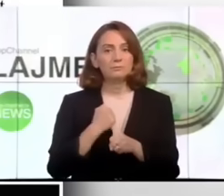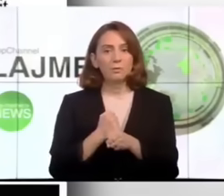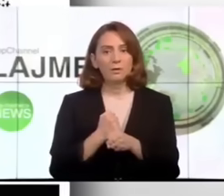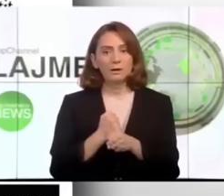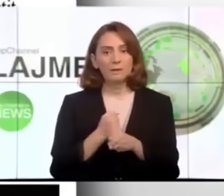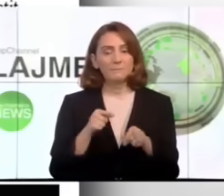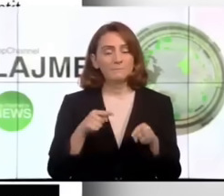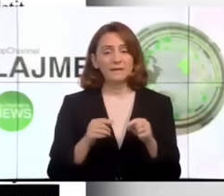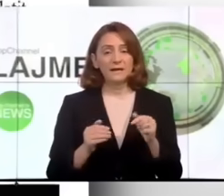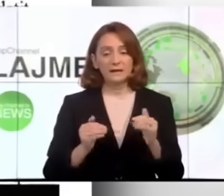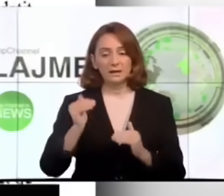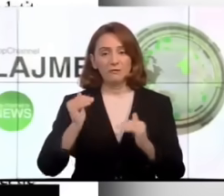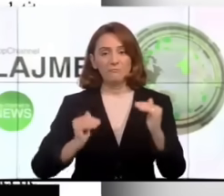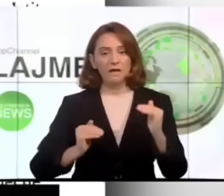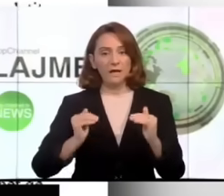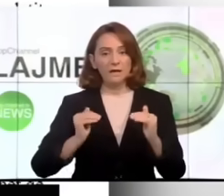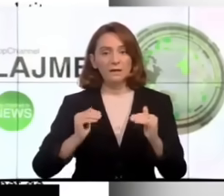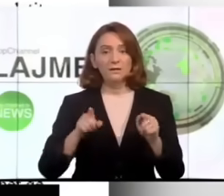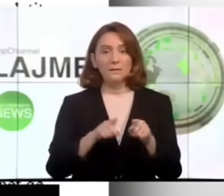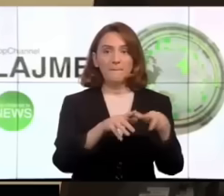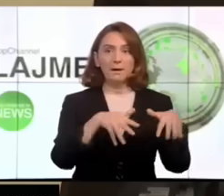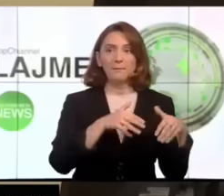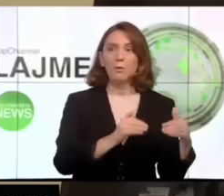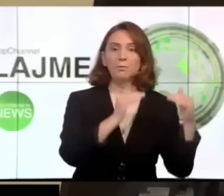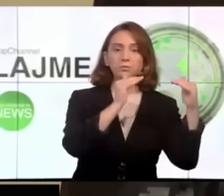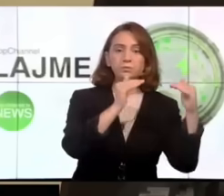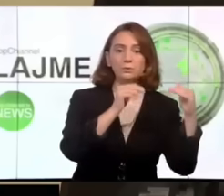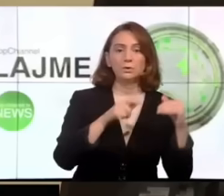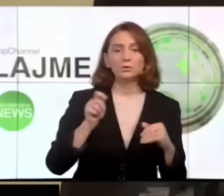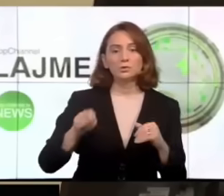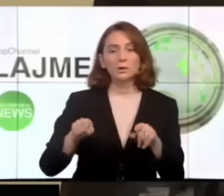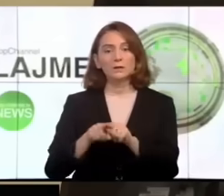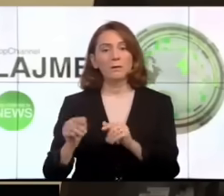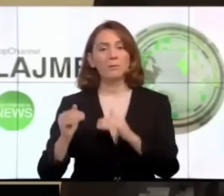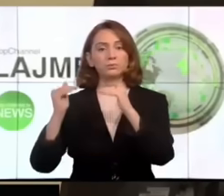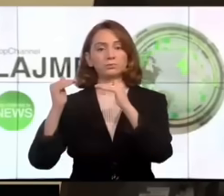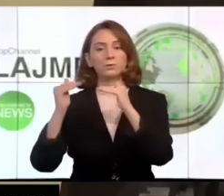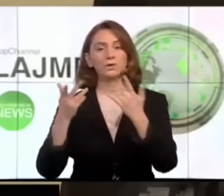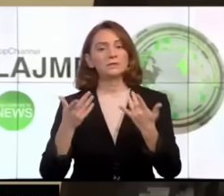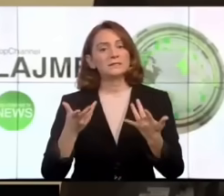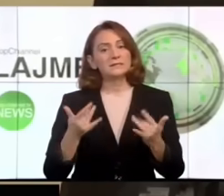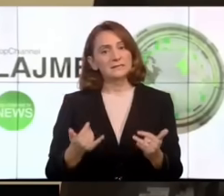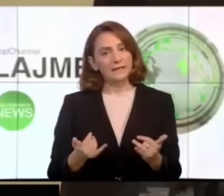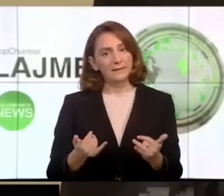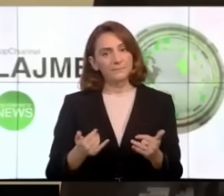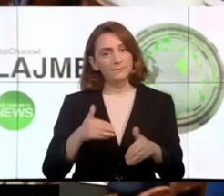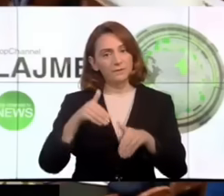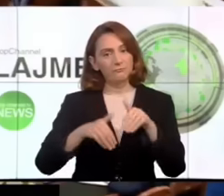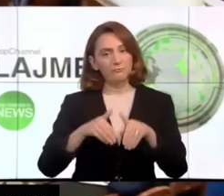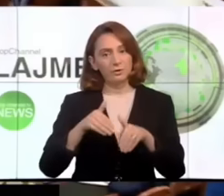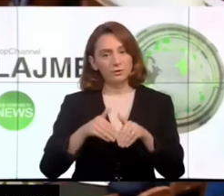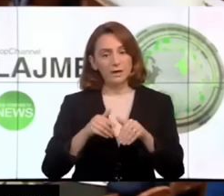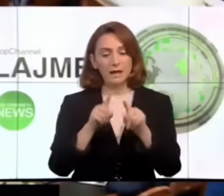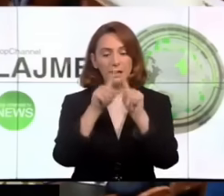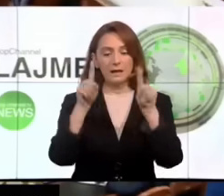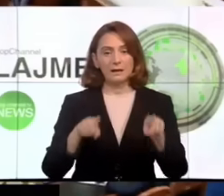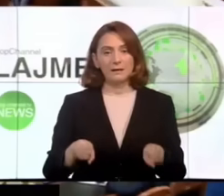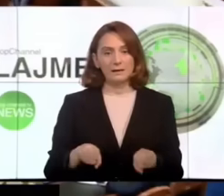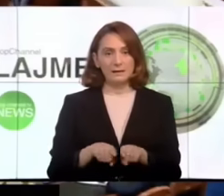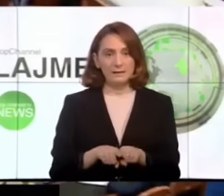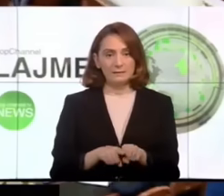qëndrime antagoniste apo edhe më tepër kur vendimi detyron deputetin si duhet të votojë. Përmes kësaj shkrese,